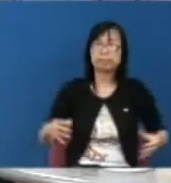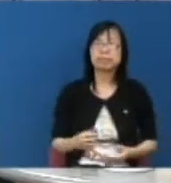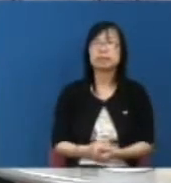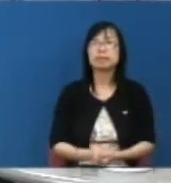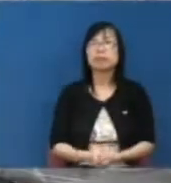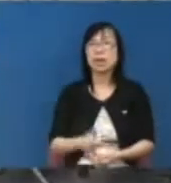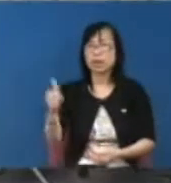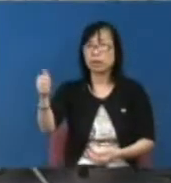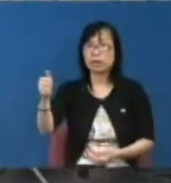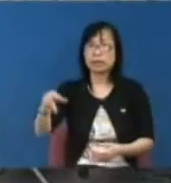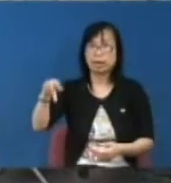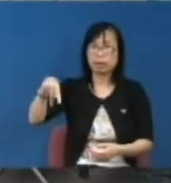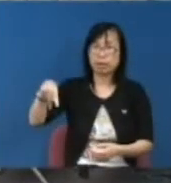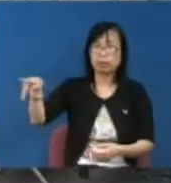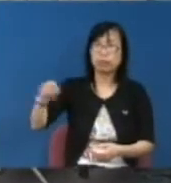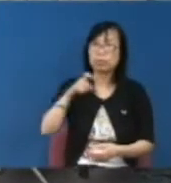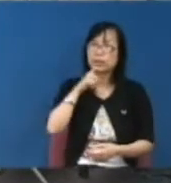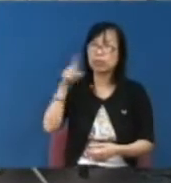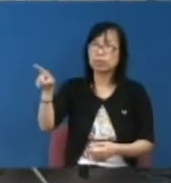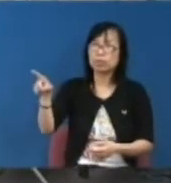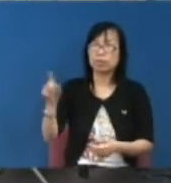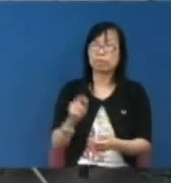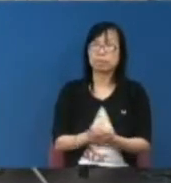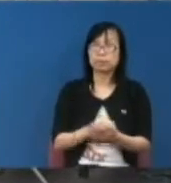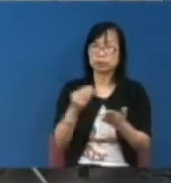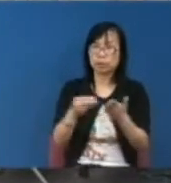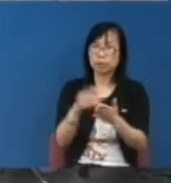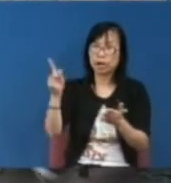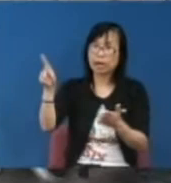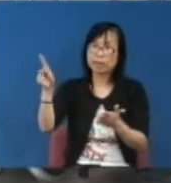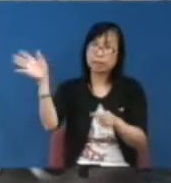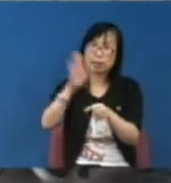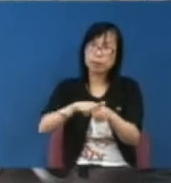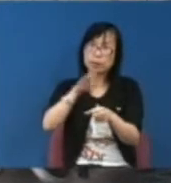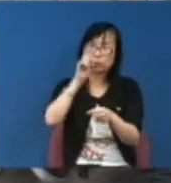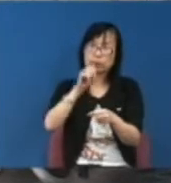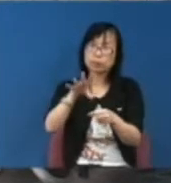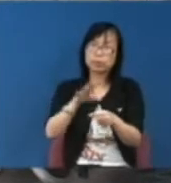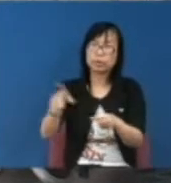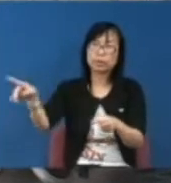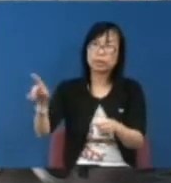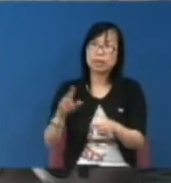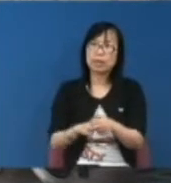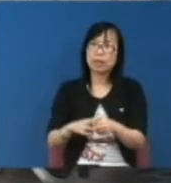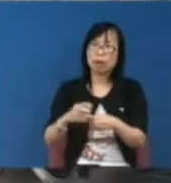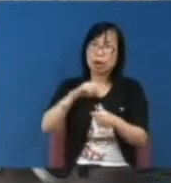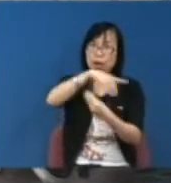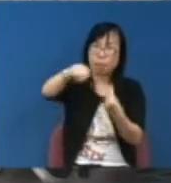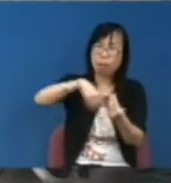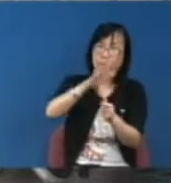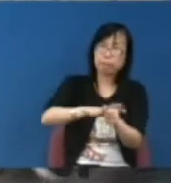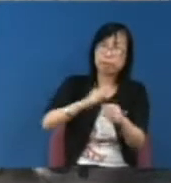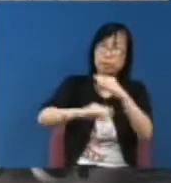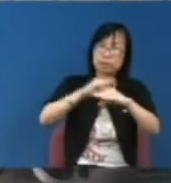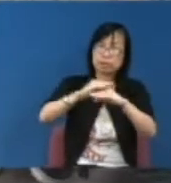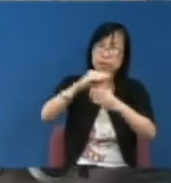嘅，多謝波先。咁啊，其實仲有一張 slide 喎，咁啊 ，Kiefer 你可以補充一下。其實呢個係環保建築物料嘅，係嘛？ 哦，其